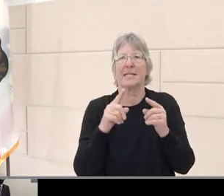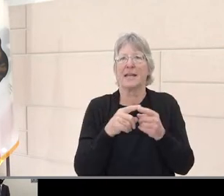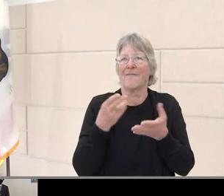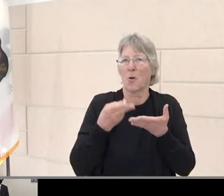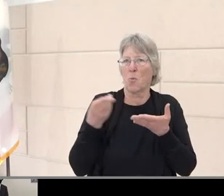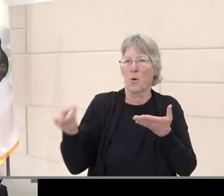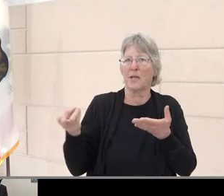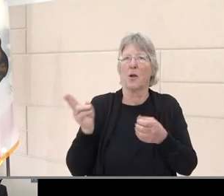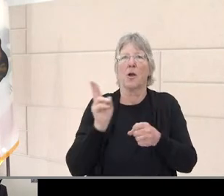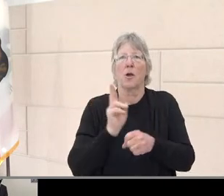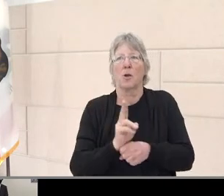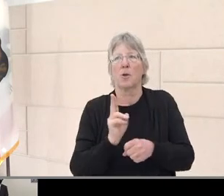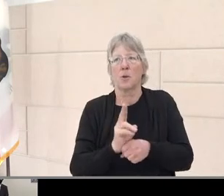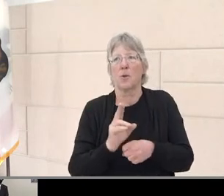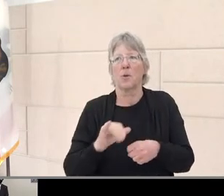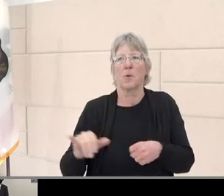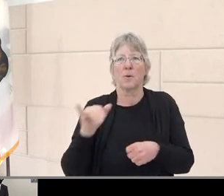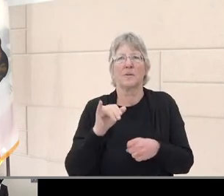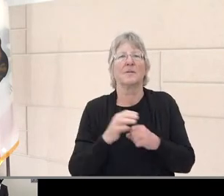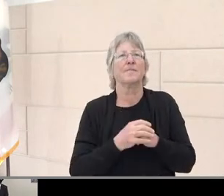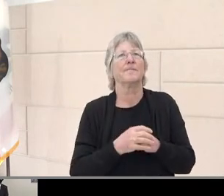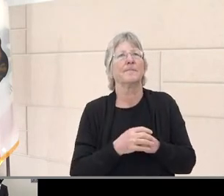គ្រូ